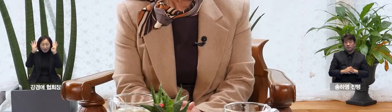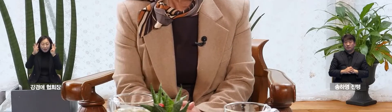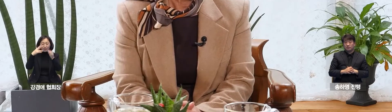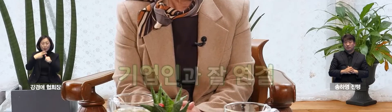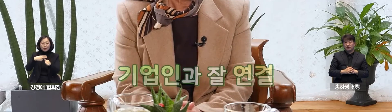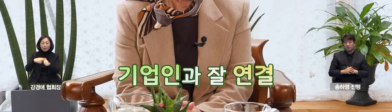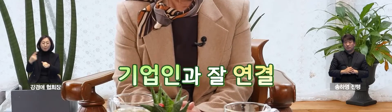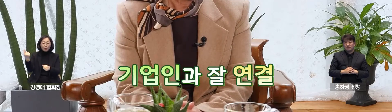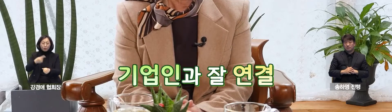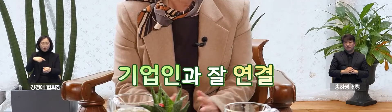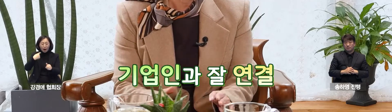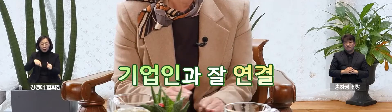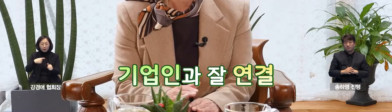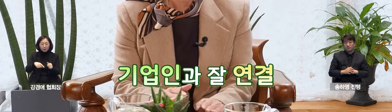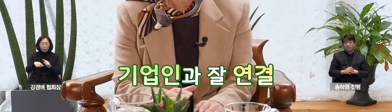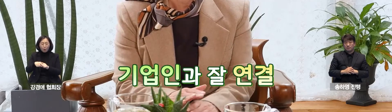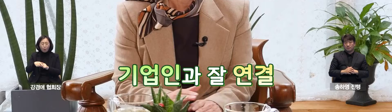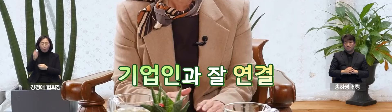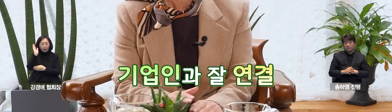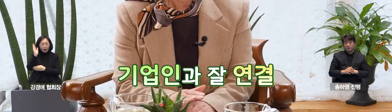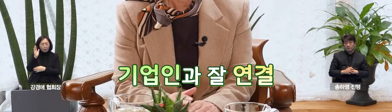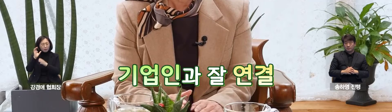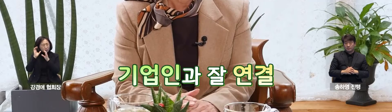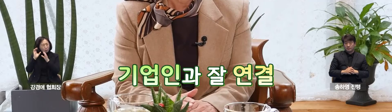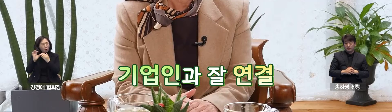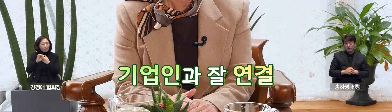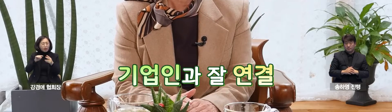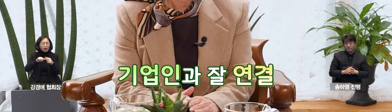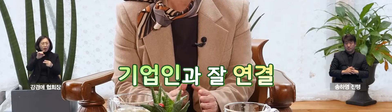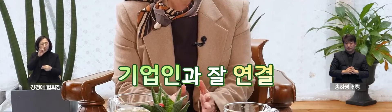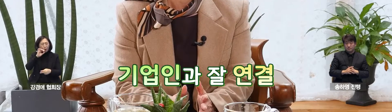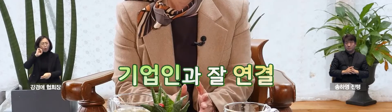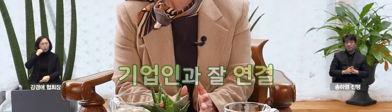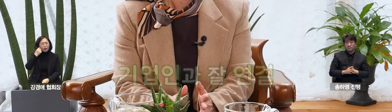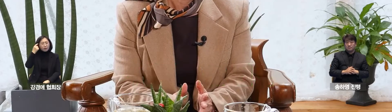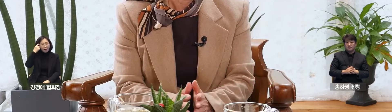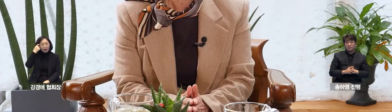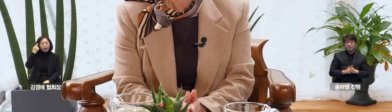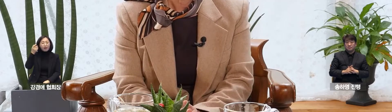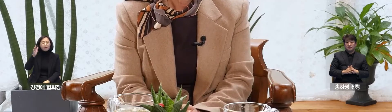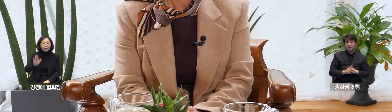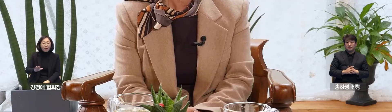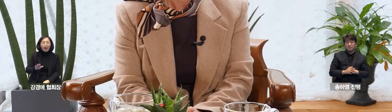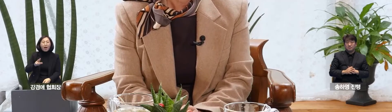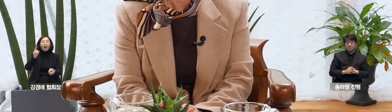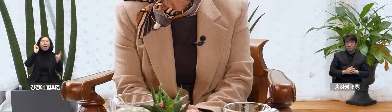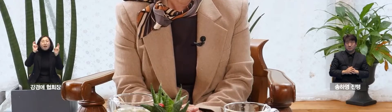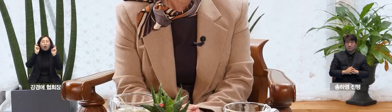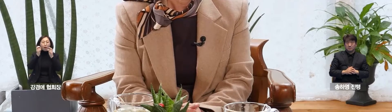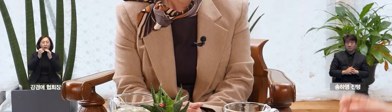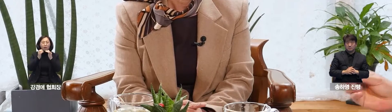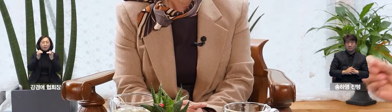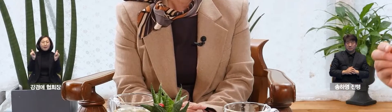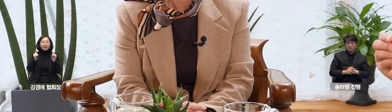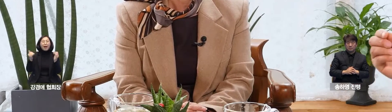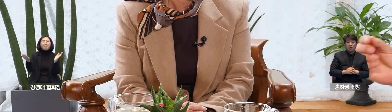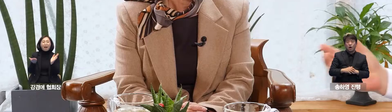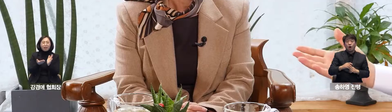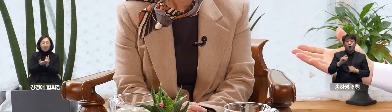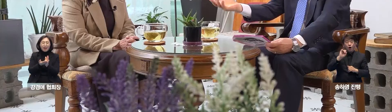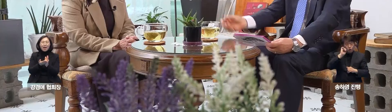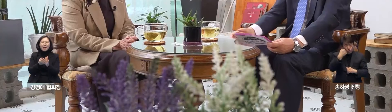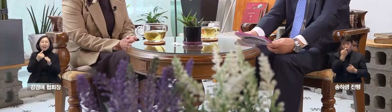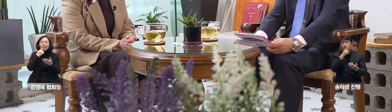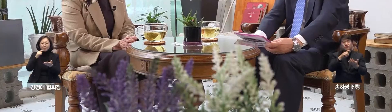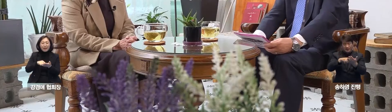그거를 기업인들과 잘 풀어서 연결해서 대부분이 교수님도 이렇게 잘 어려운 걸 아주